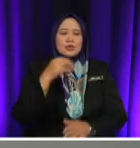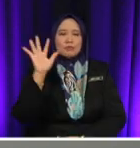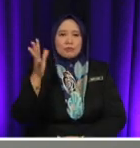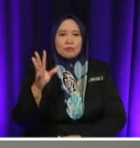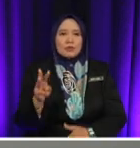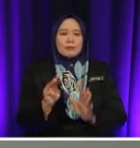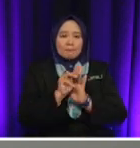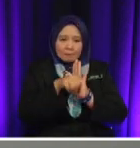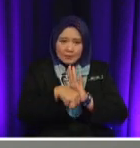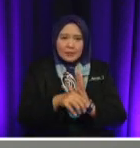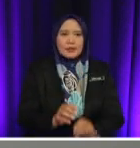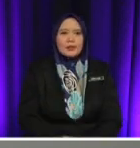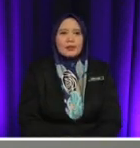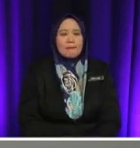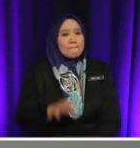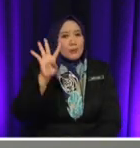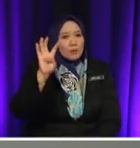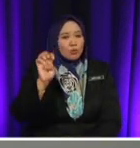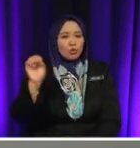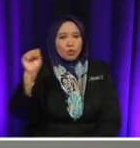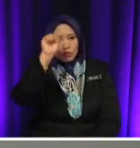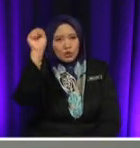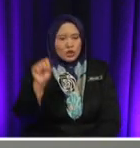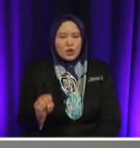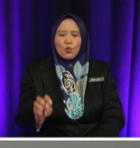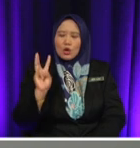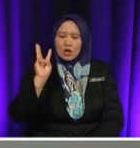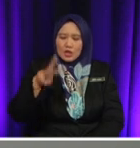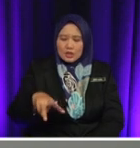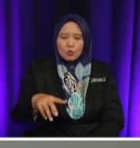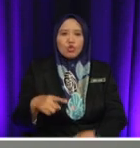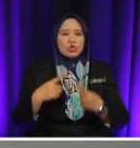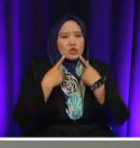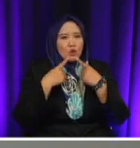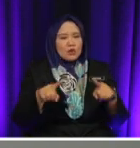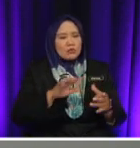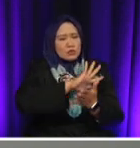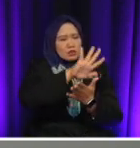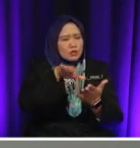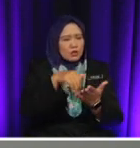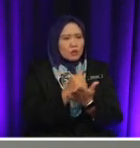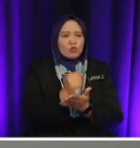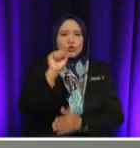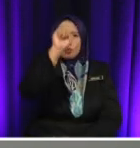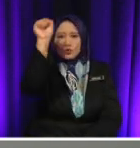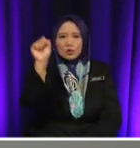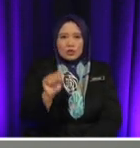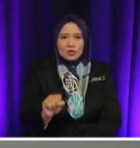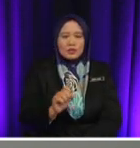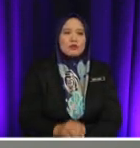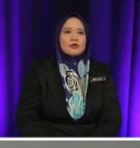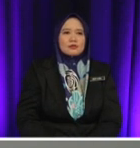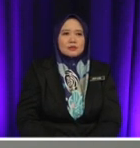soalan wajib dijawab pada semua soalan tersebut okey dan jumlah markah yang diperuntukkan adalah 40